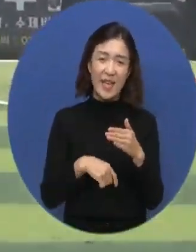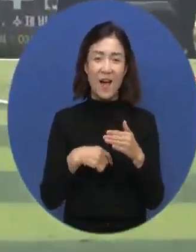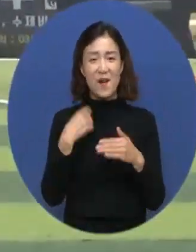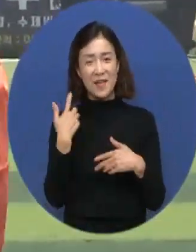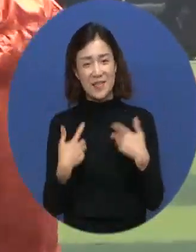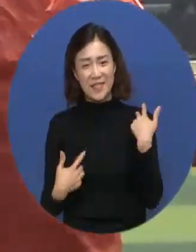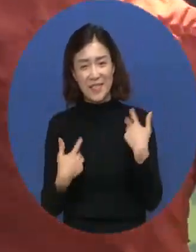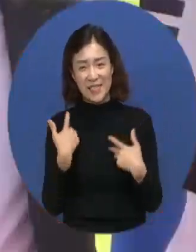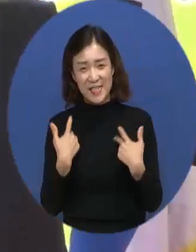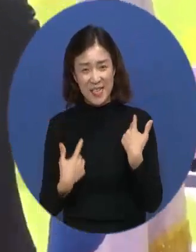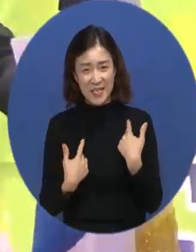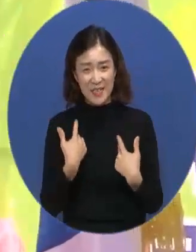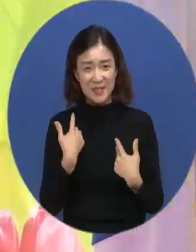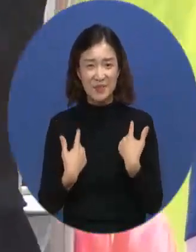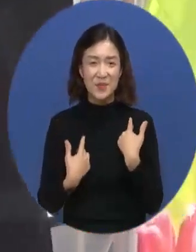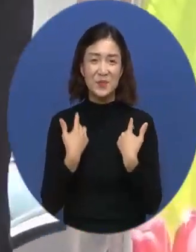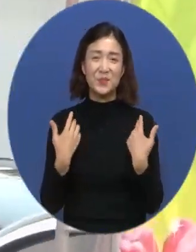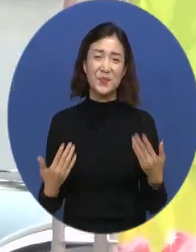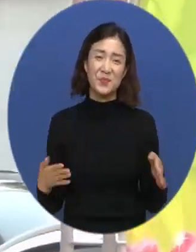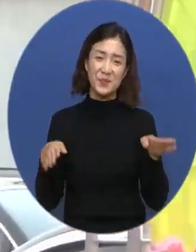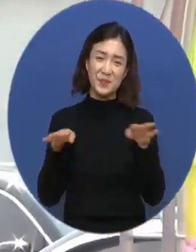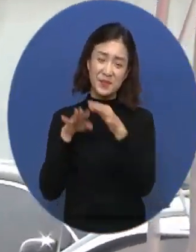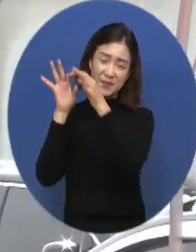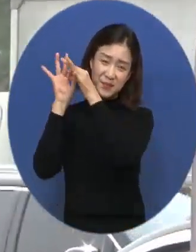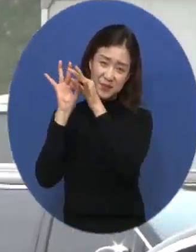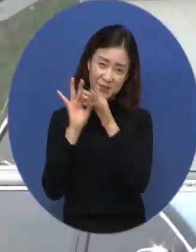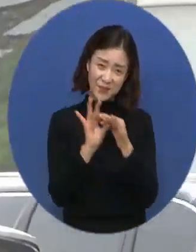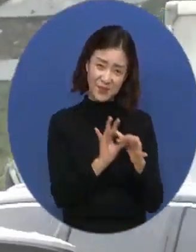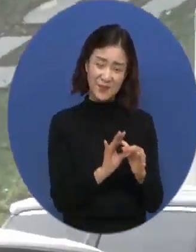무대들이 이어집니다. 작은 나